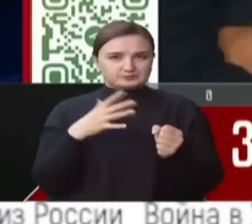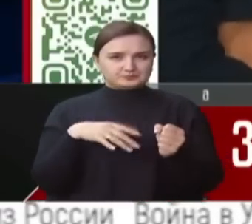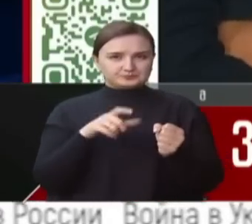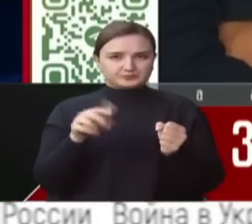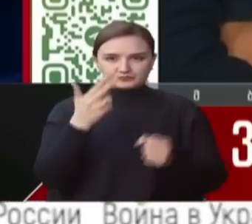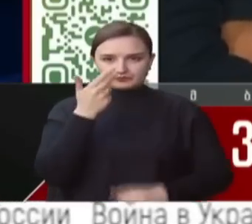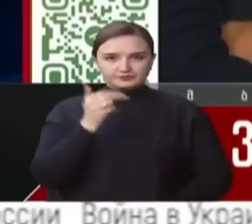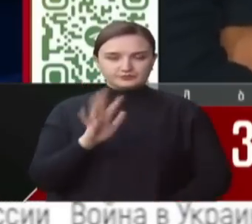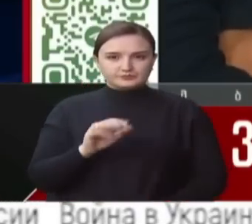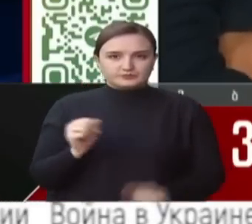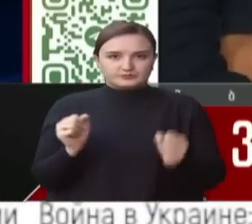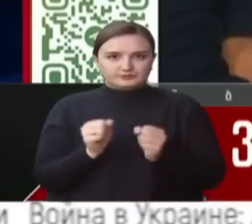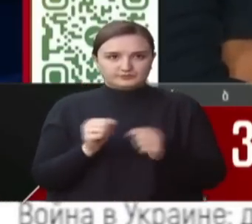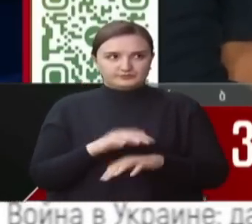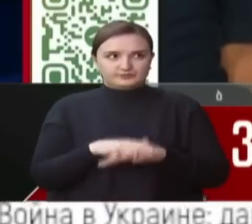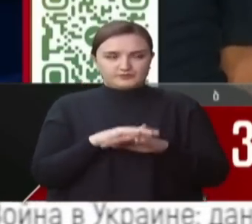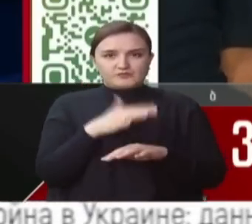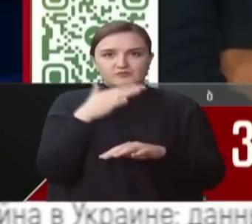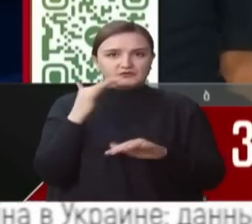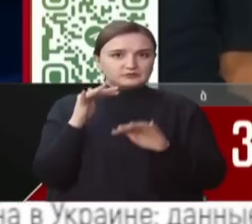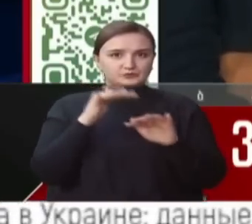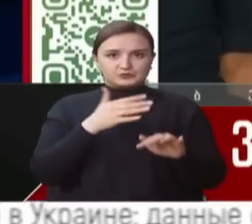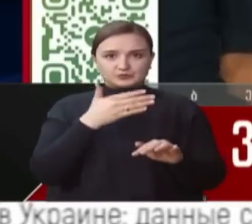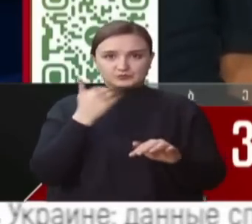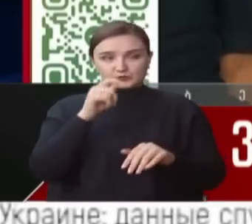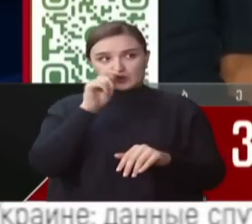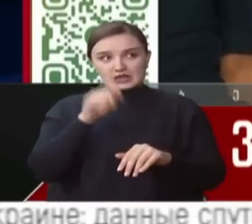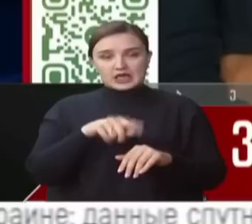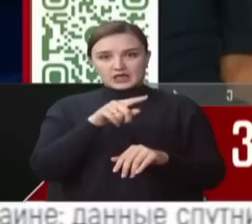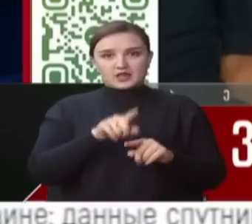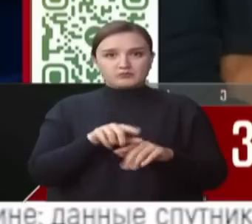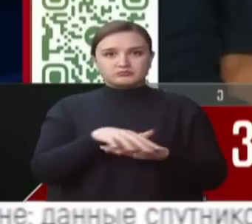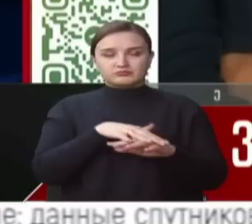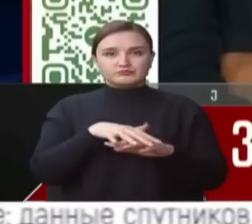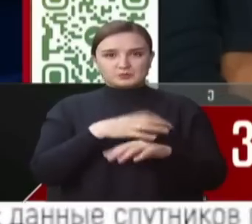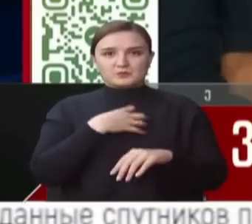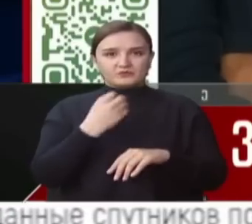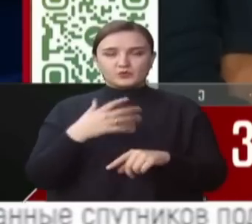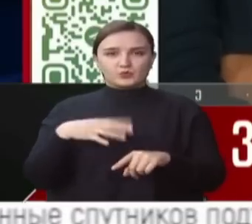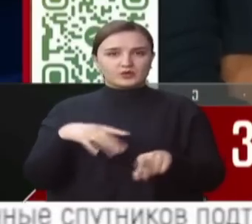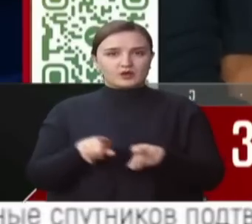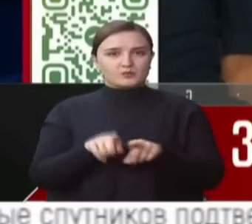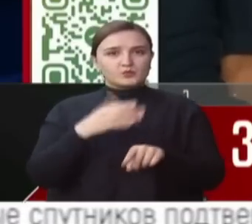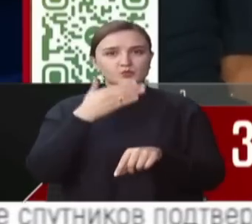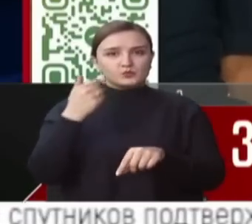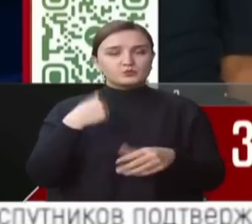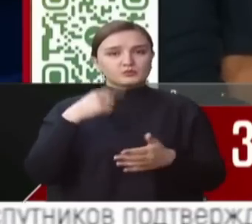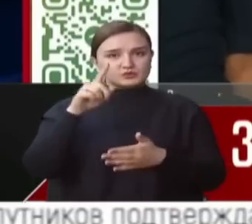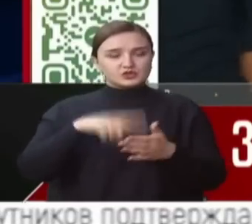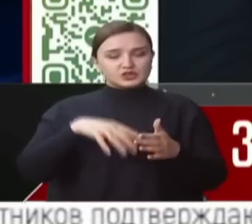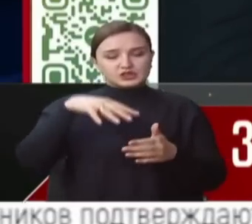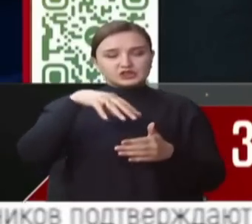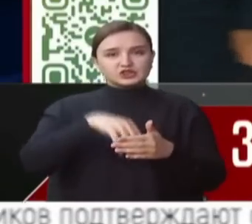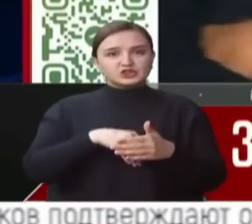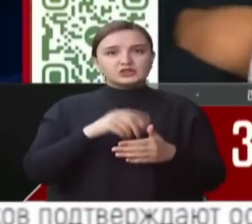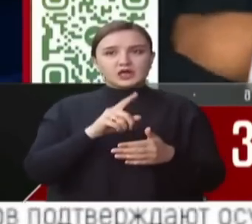არიან შეჩვეულების სიცივეს, ისე როგორც უკრაინელები. Მაიდანი რომ მოაწყონ, მაგრამ ყველაფერი კარგად მინდის. Მჯერა რომ შიდა პრესინგი